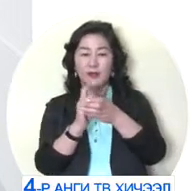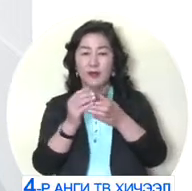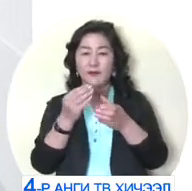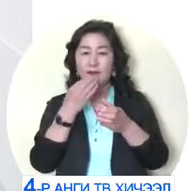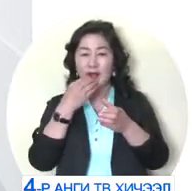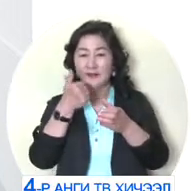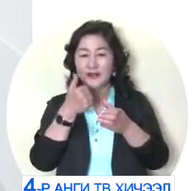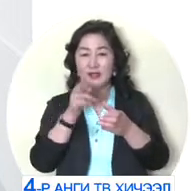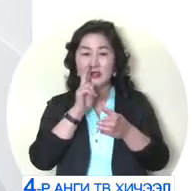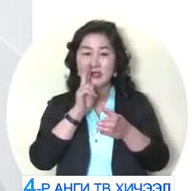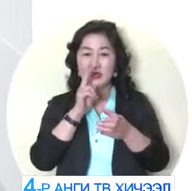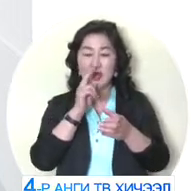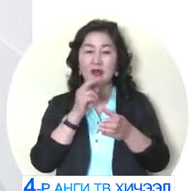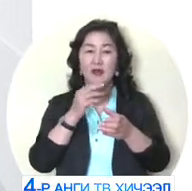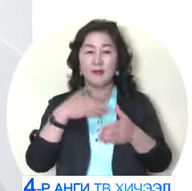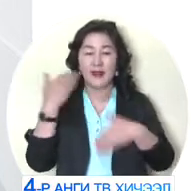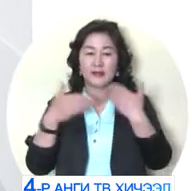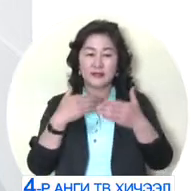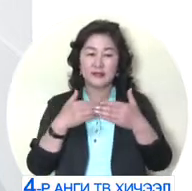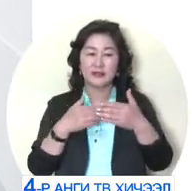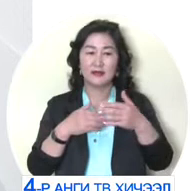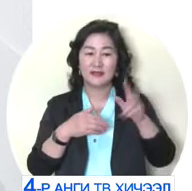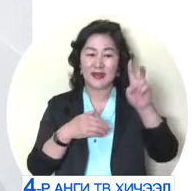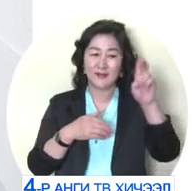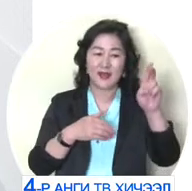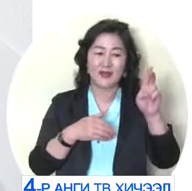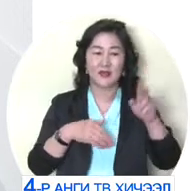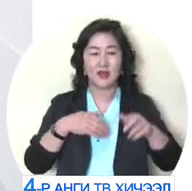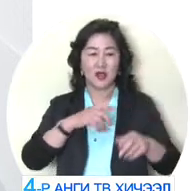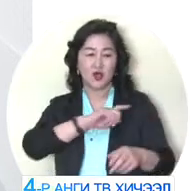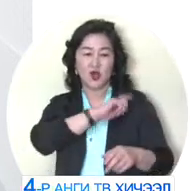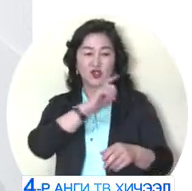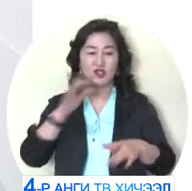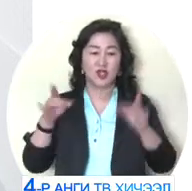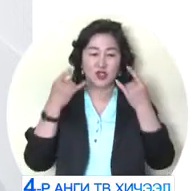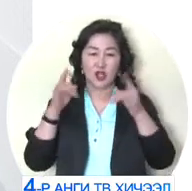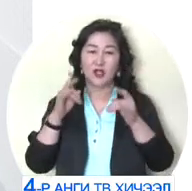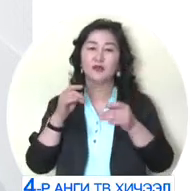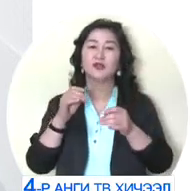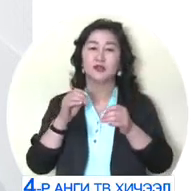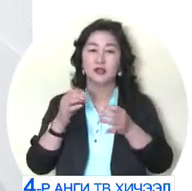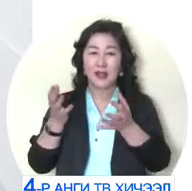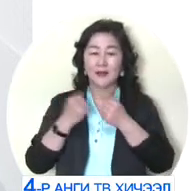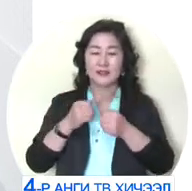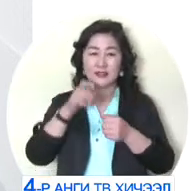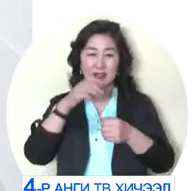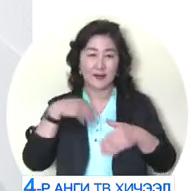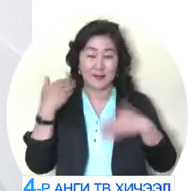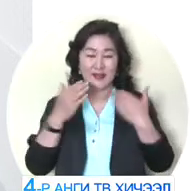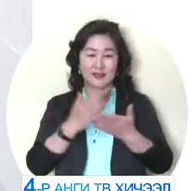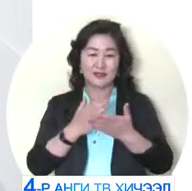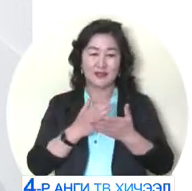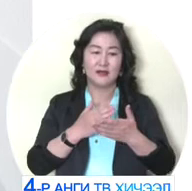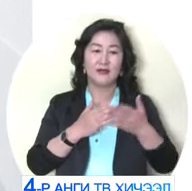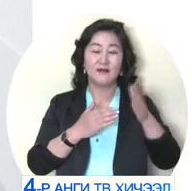хувилбар. Зугаатай тоглоомтой болсон учраас баярлсан. В хувилбар. Охинд